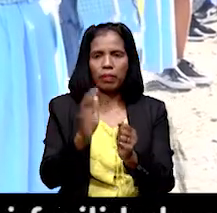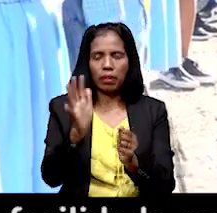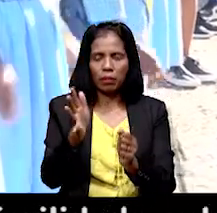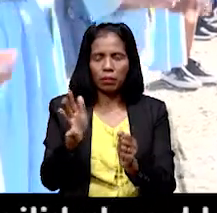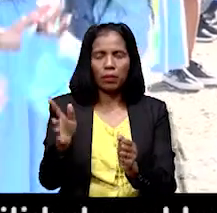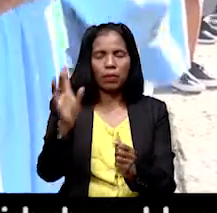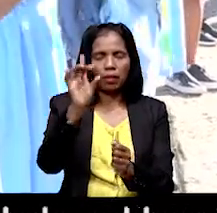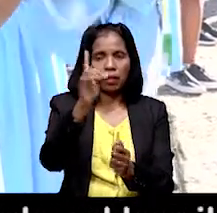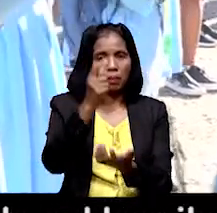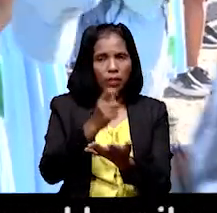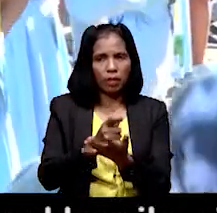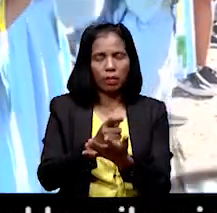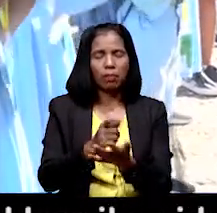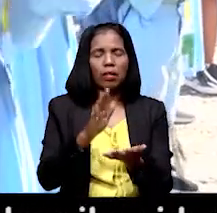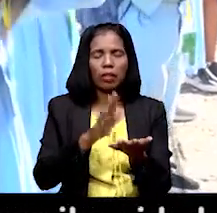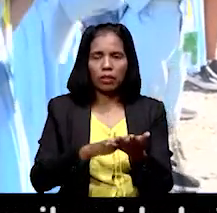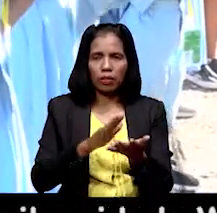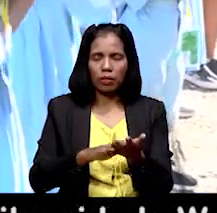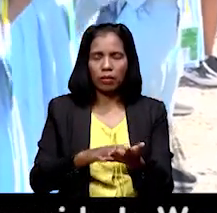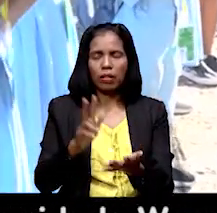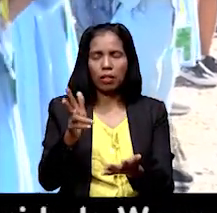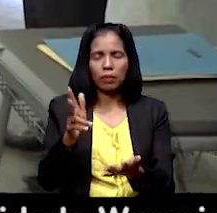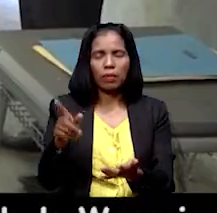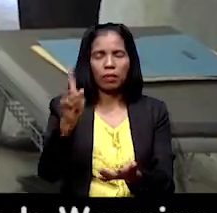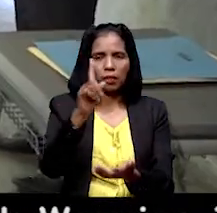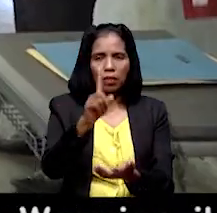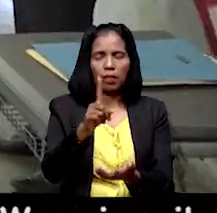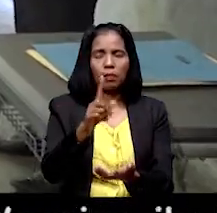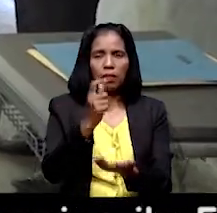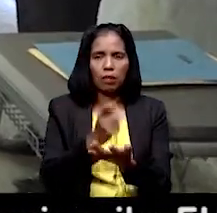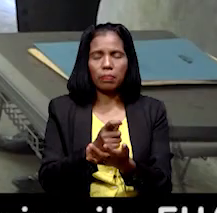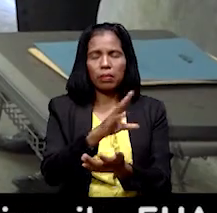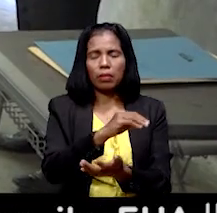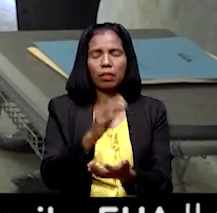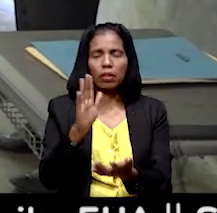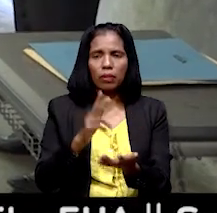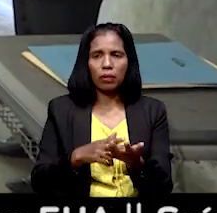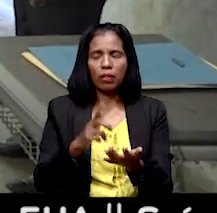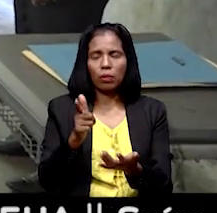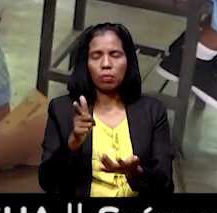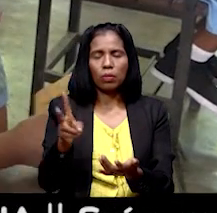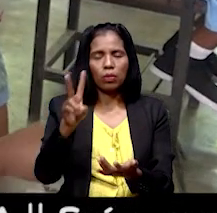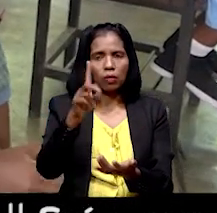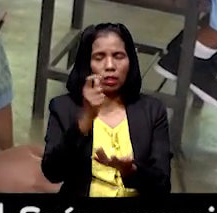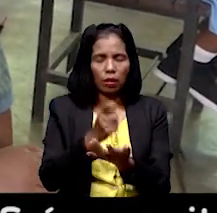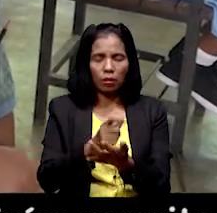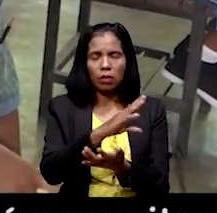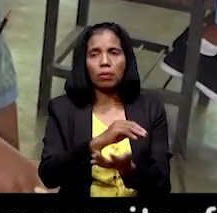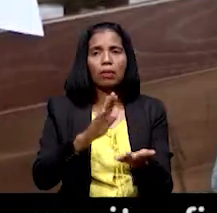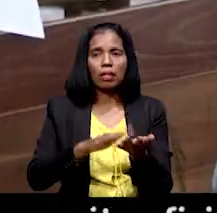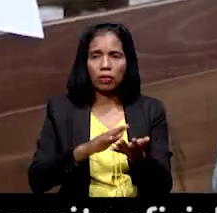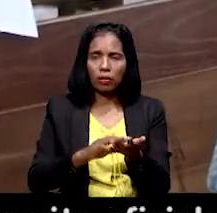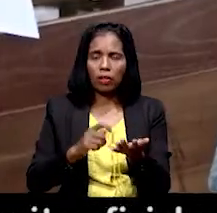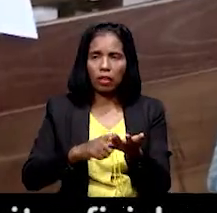husi ensino básico liu rihun tolunu resing ida, no ensino secundario geral liu rihun ruanulu singrua, no ensino secundario